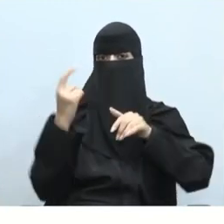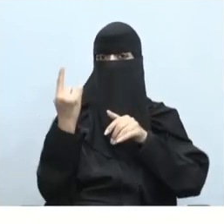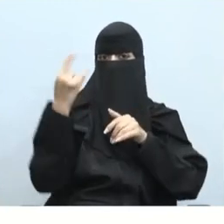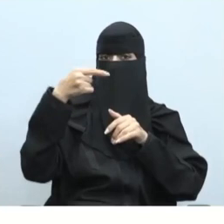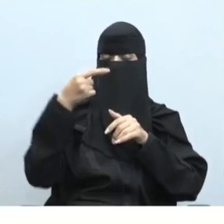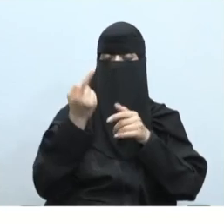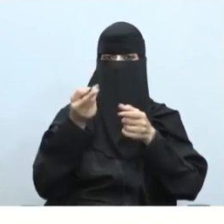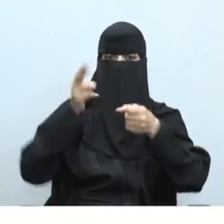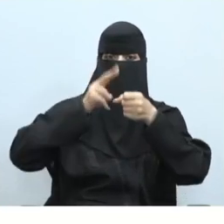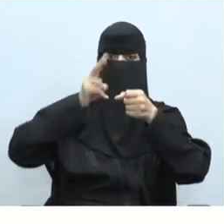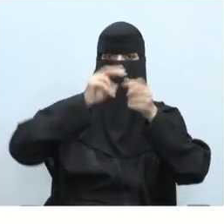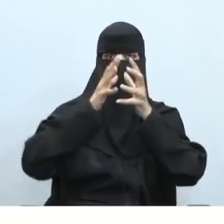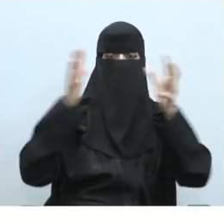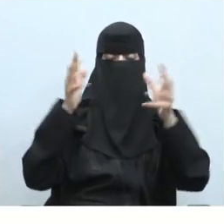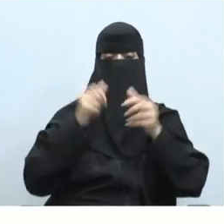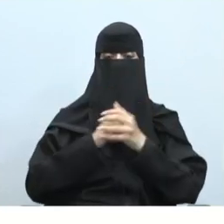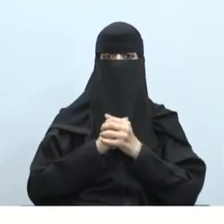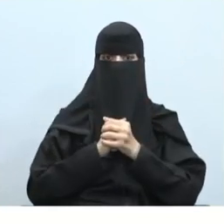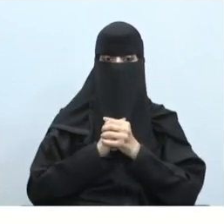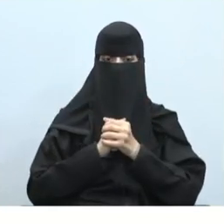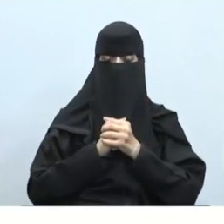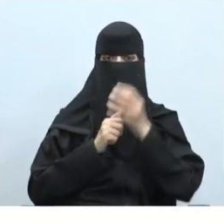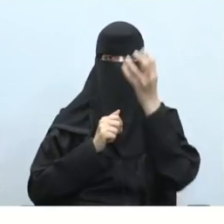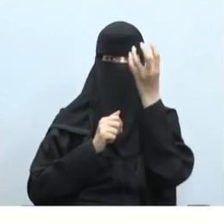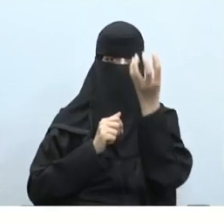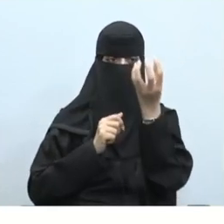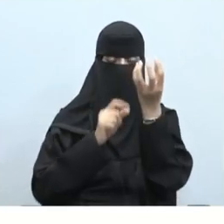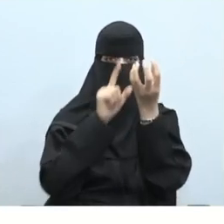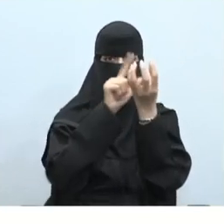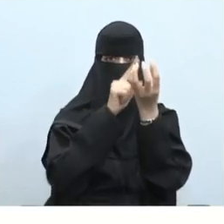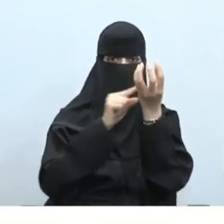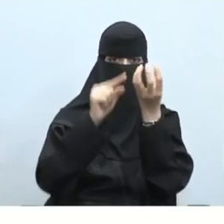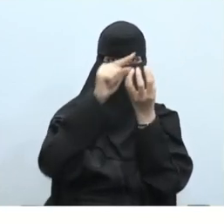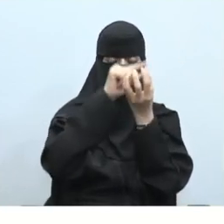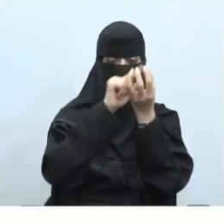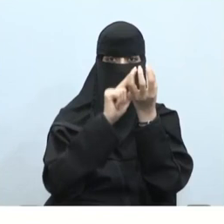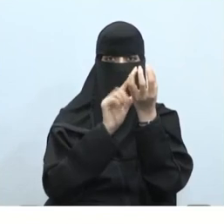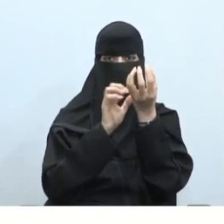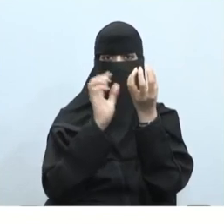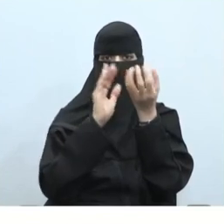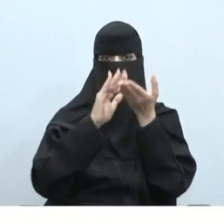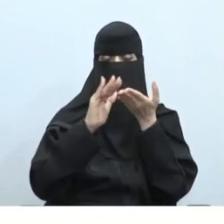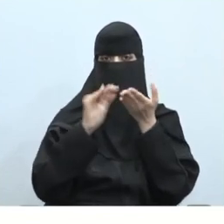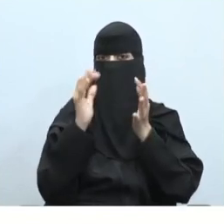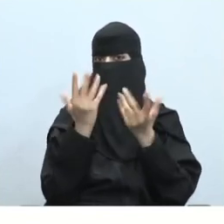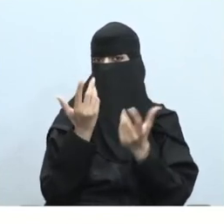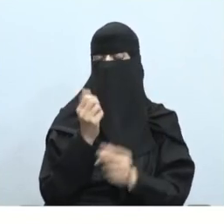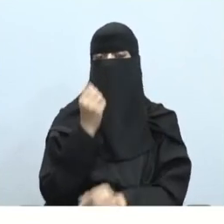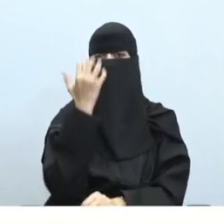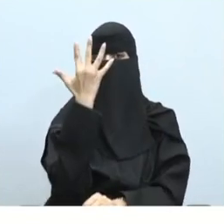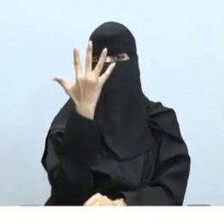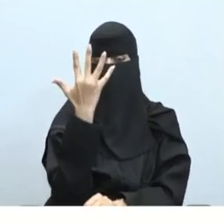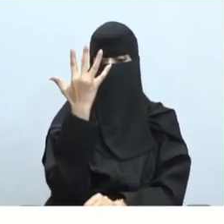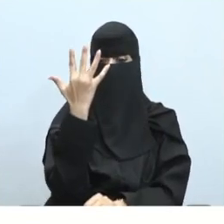مرات اذا مساحه الارض ابناء وبنات الطلاب خمسه ملايين وخمسه